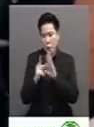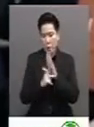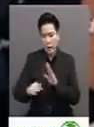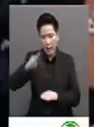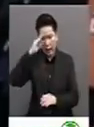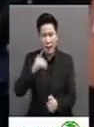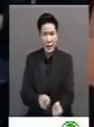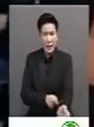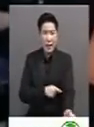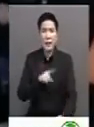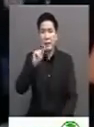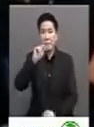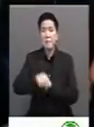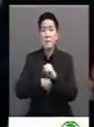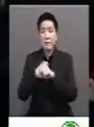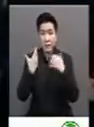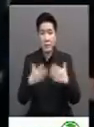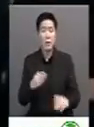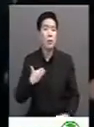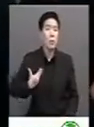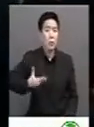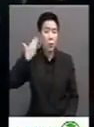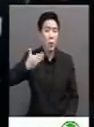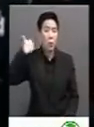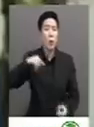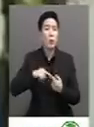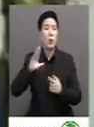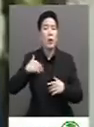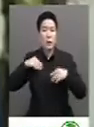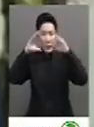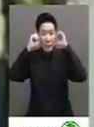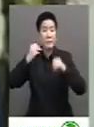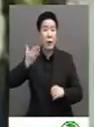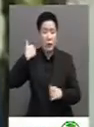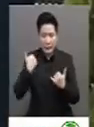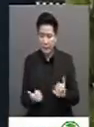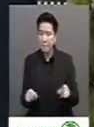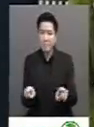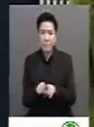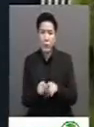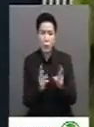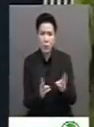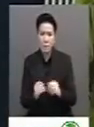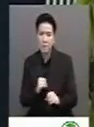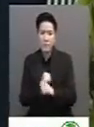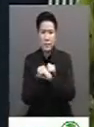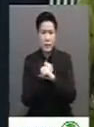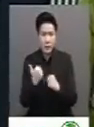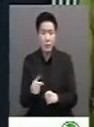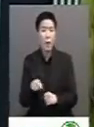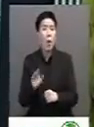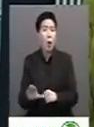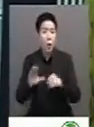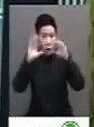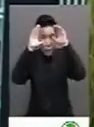นานถึง2ทศวรรษมาแล้วในสมัยอดีตประธานาธิบดีมาร์กอสครั้งนี้ก็จะไม่แตกต่างกันเท่าไหร่ค่ะดูเตเต้ยังบอกด้วยว่า